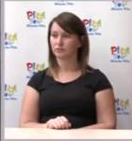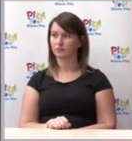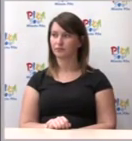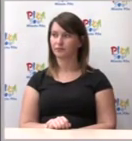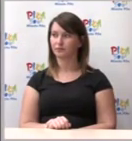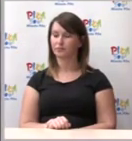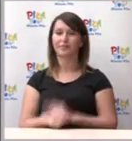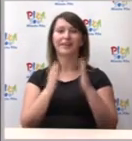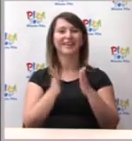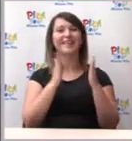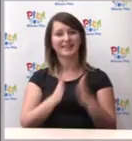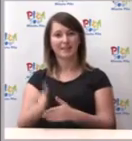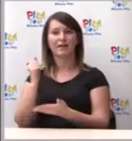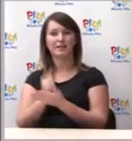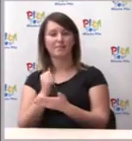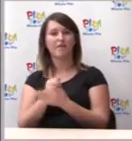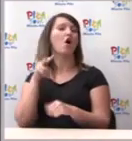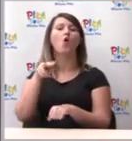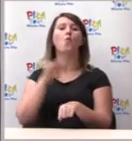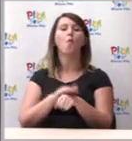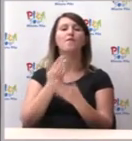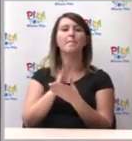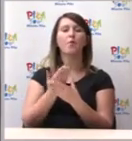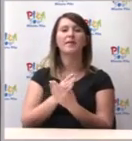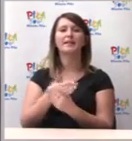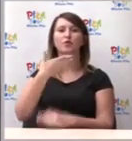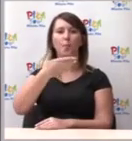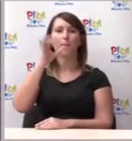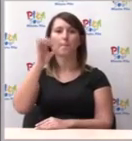Umowa pomiędzy MOPS-em a